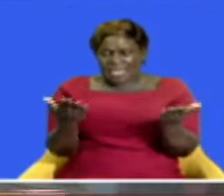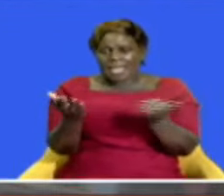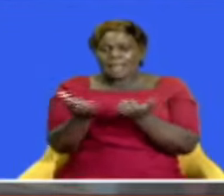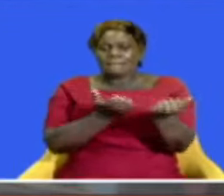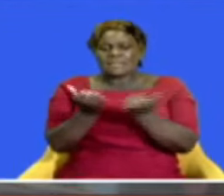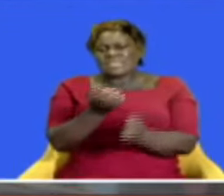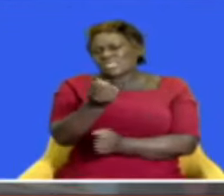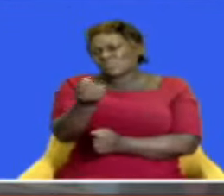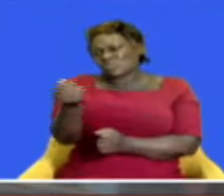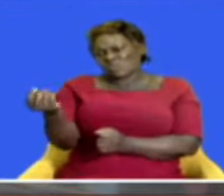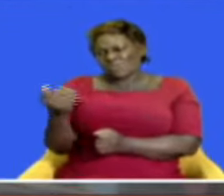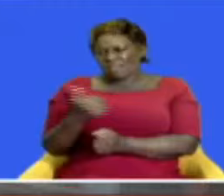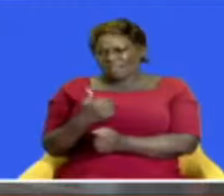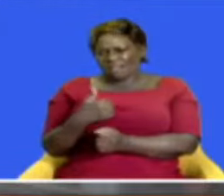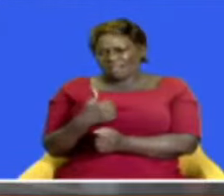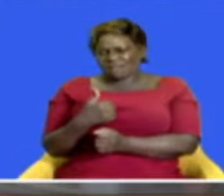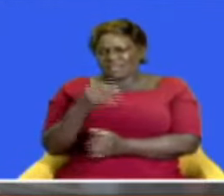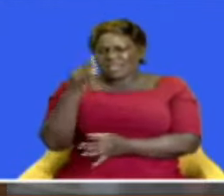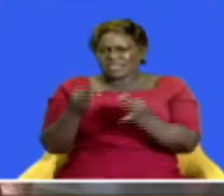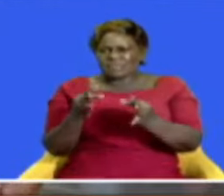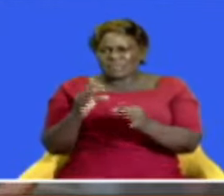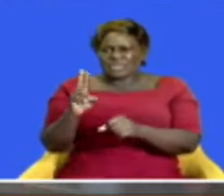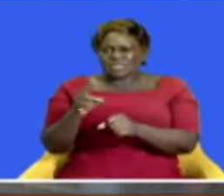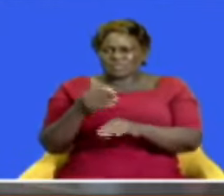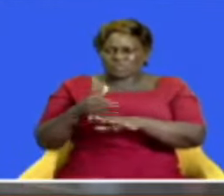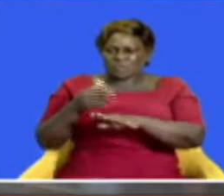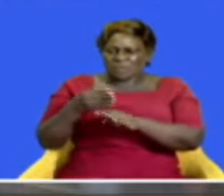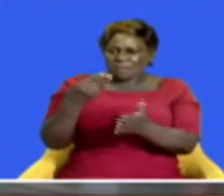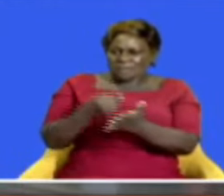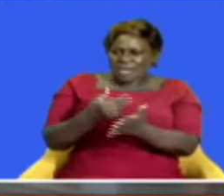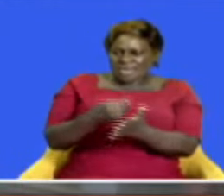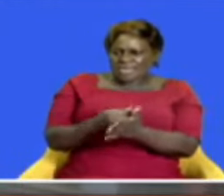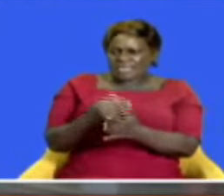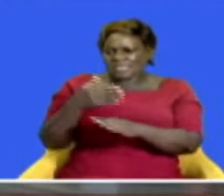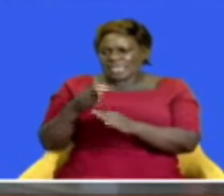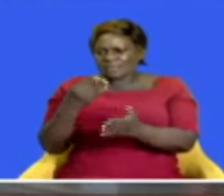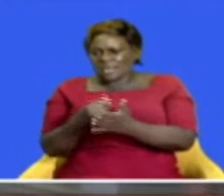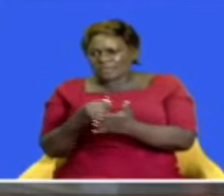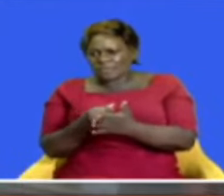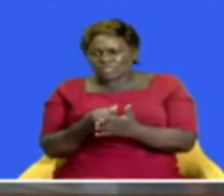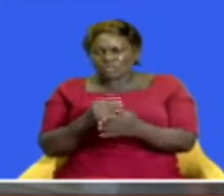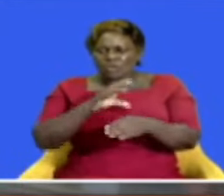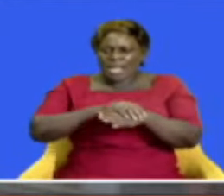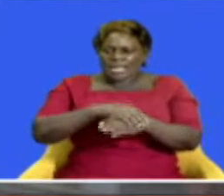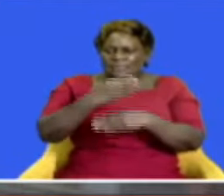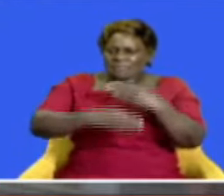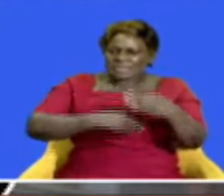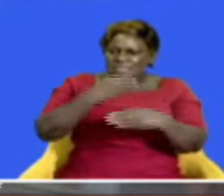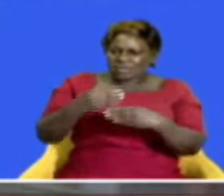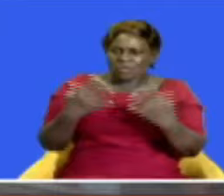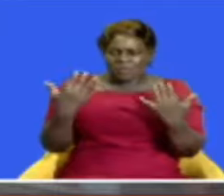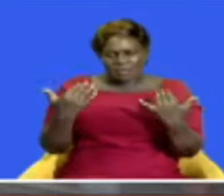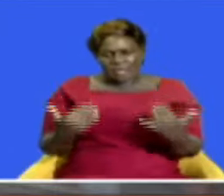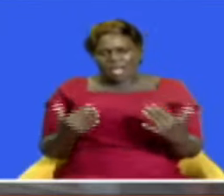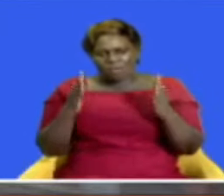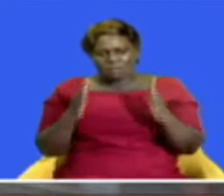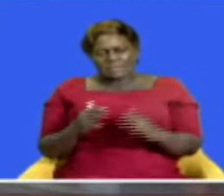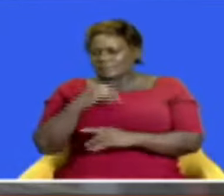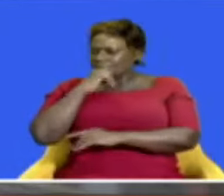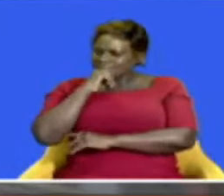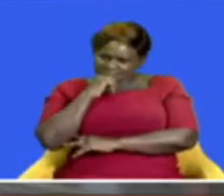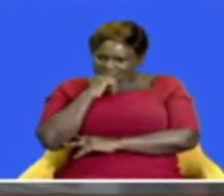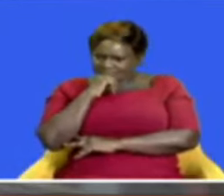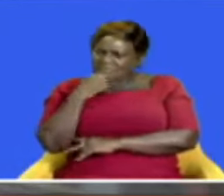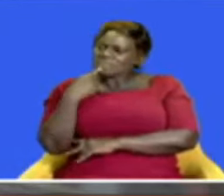zile biashara ndogo na wanategemea kutumiwa zile pesa, kutuma zile pesa kununua bidhaa na kadhalika. Sasa hivi mtu anashindwa, sasa